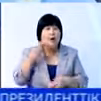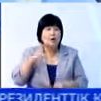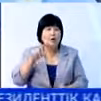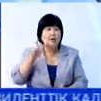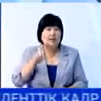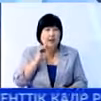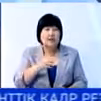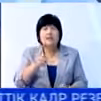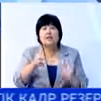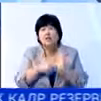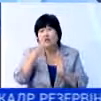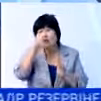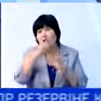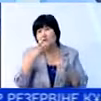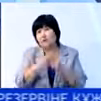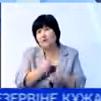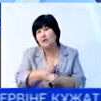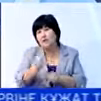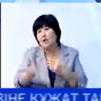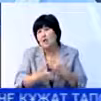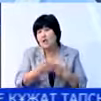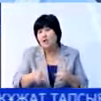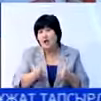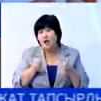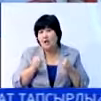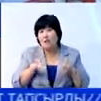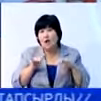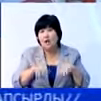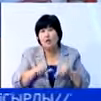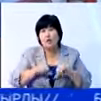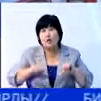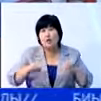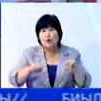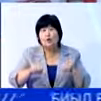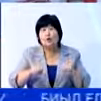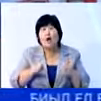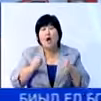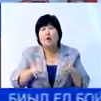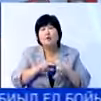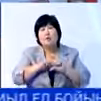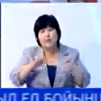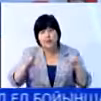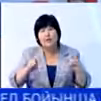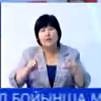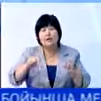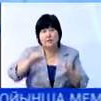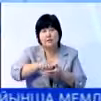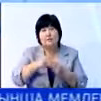танылып, 8 жылға бас бостандығынан айырылды. Жазасын қылмыстық атқару жүйесінің орташа қауіпсіз мекемелерінде өтеу